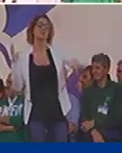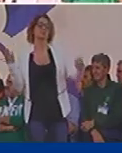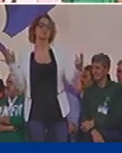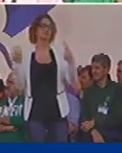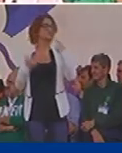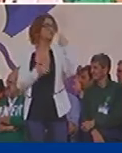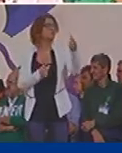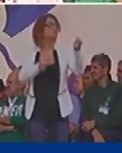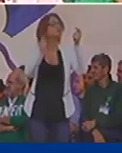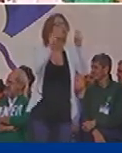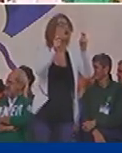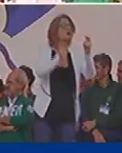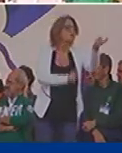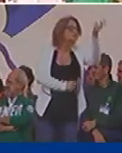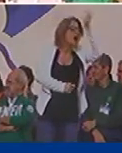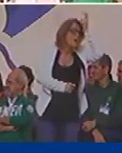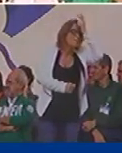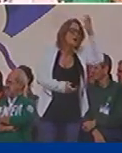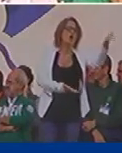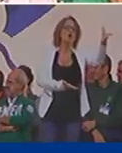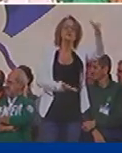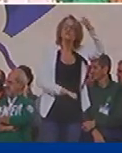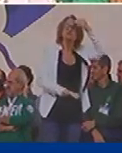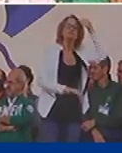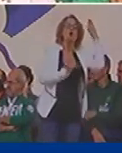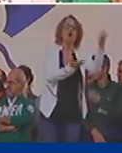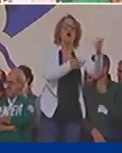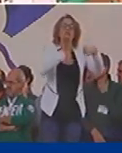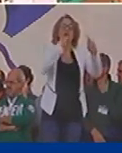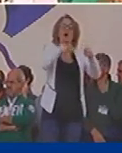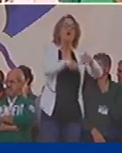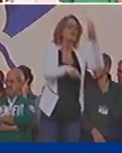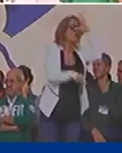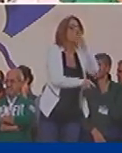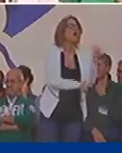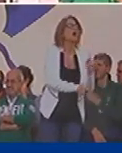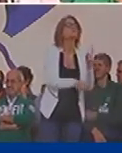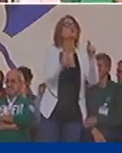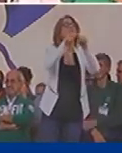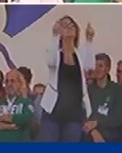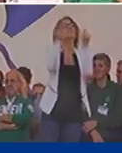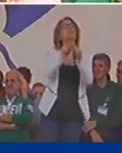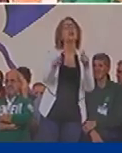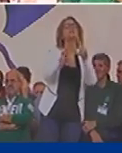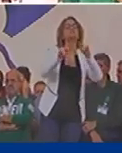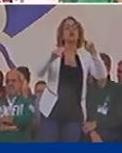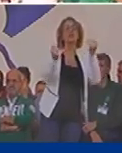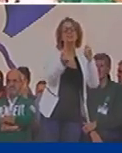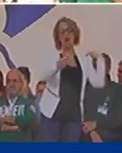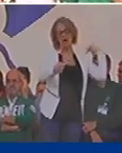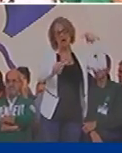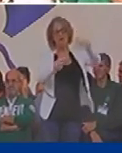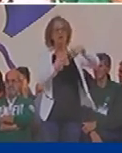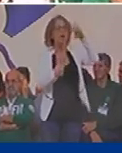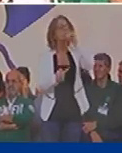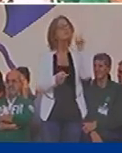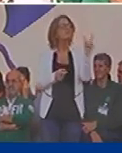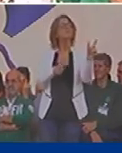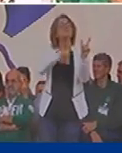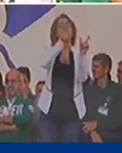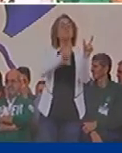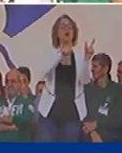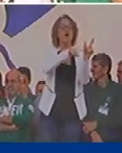giornalisti caproni e ignoranti che ancora non hanno capito cosa significhi federalismo dopo 30 anni. Nel